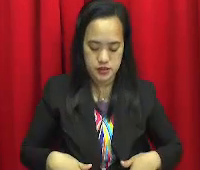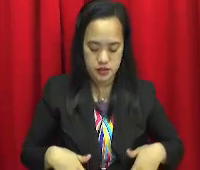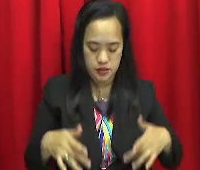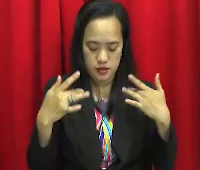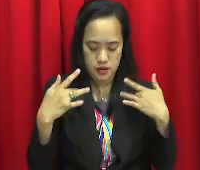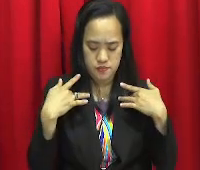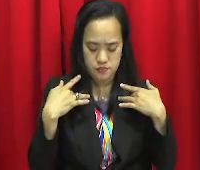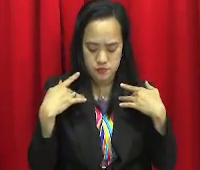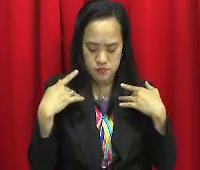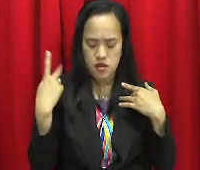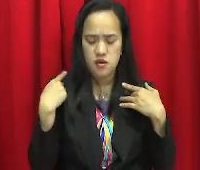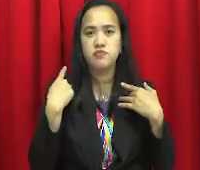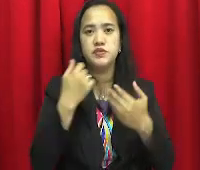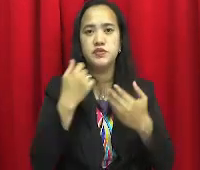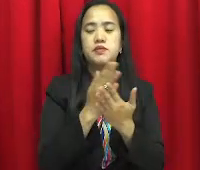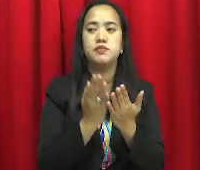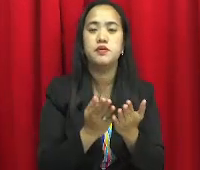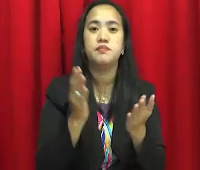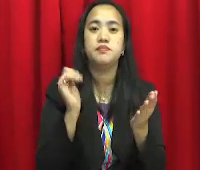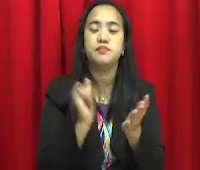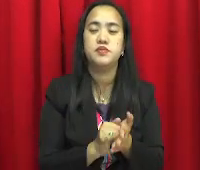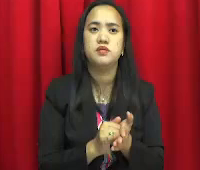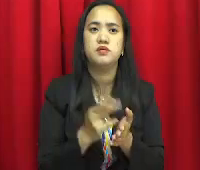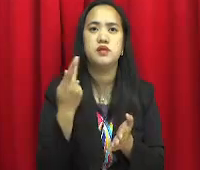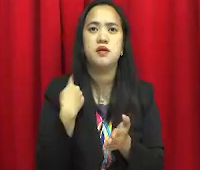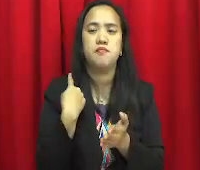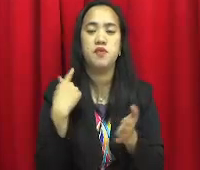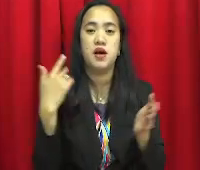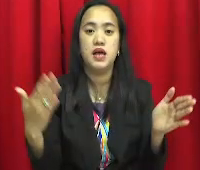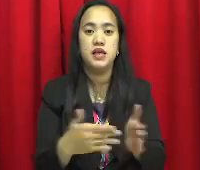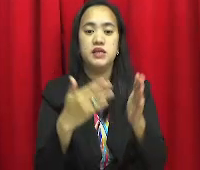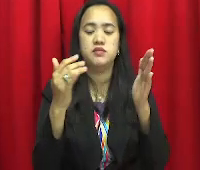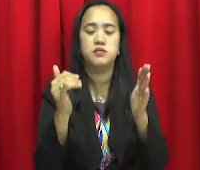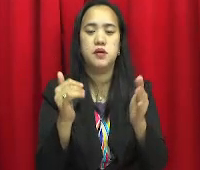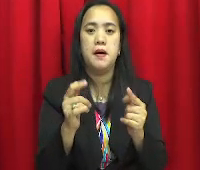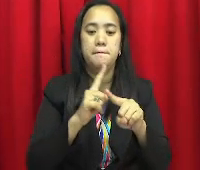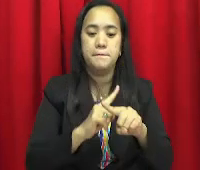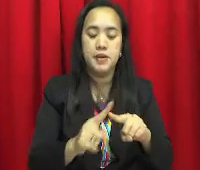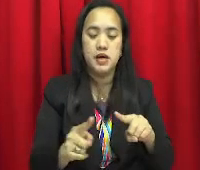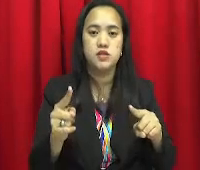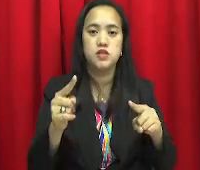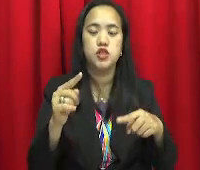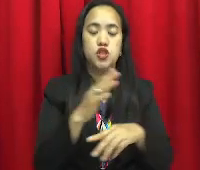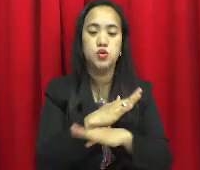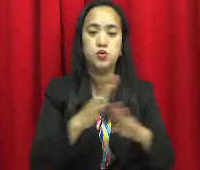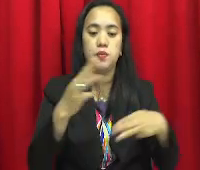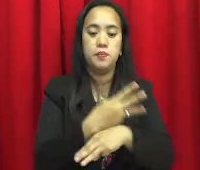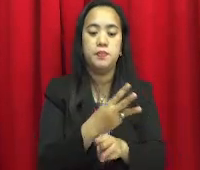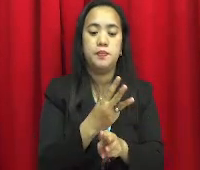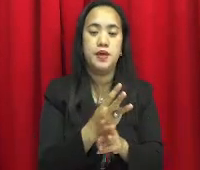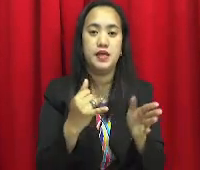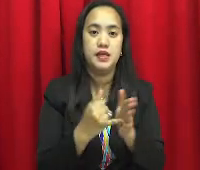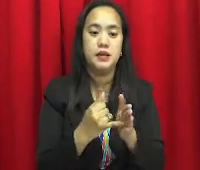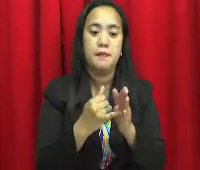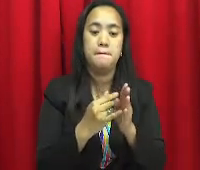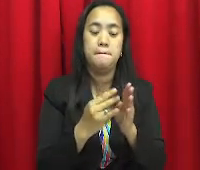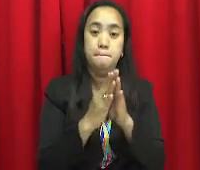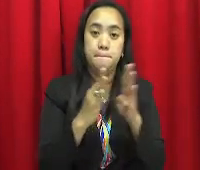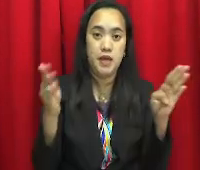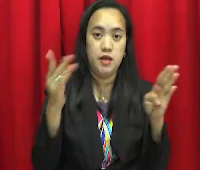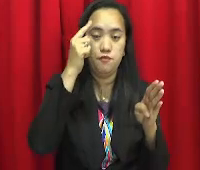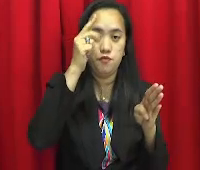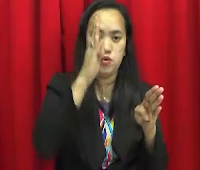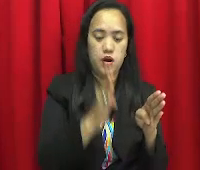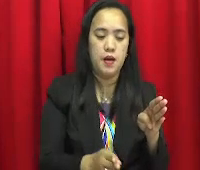pero huwag na nating anuhin yun. Huwag na nating palakihin pa yung resistance na yan. Ibigay na natin sa Panginoon